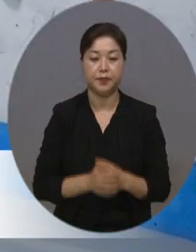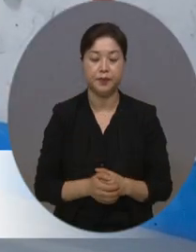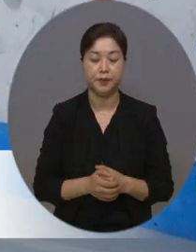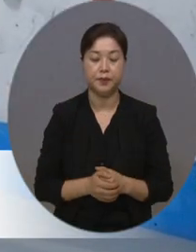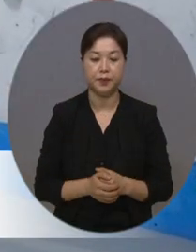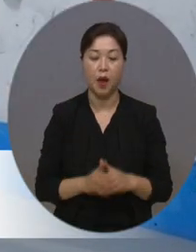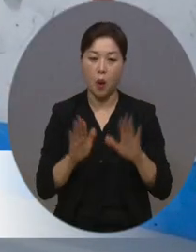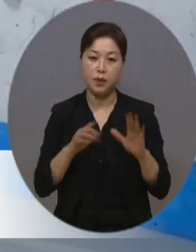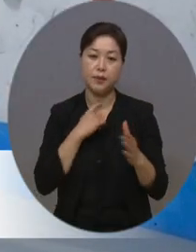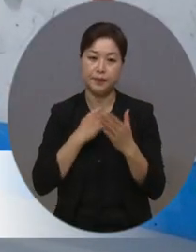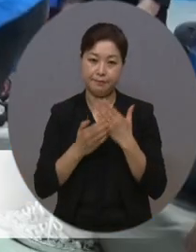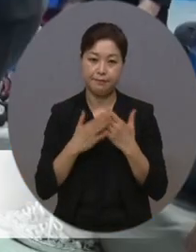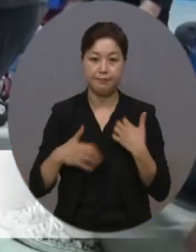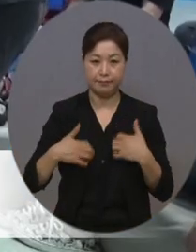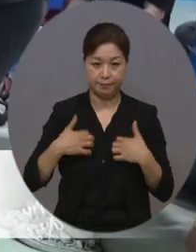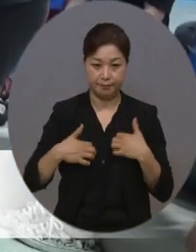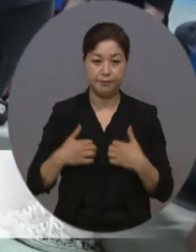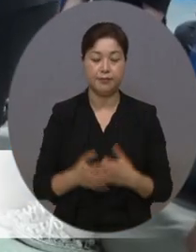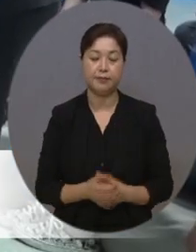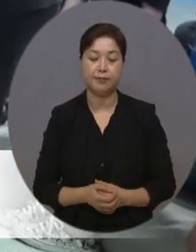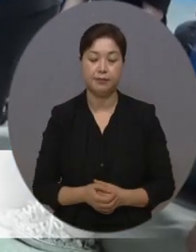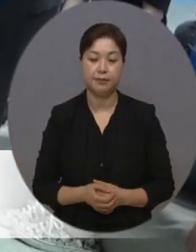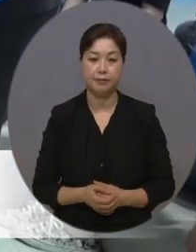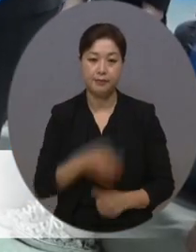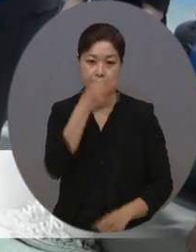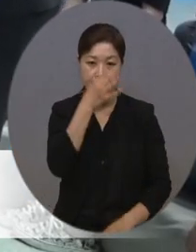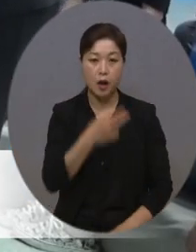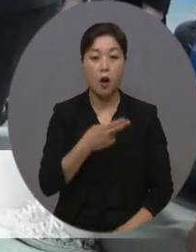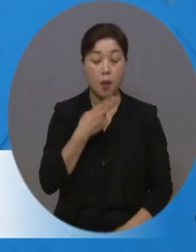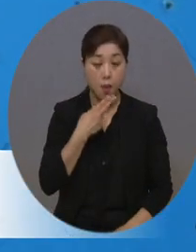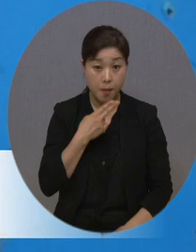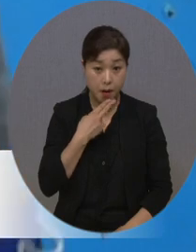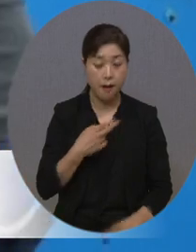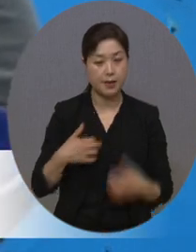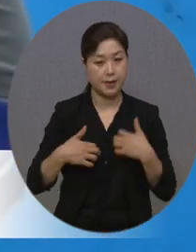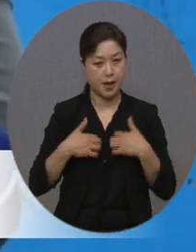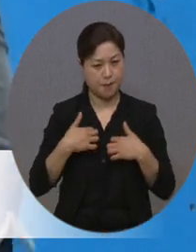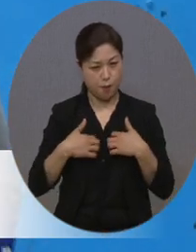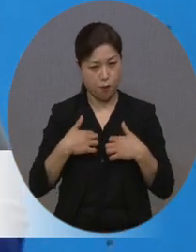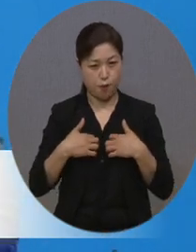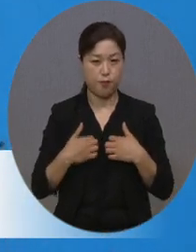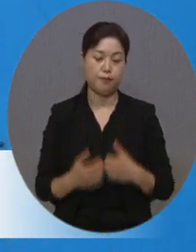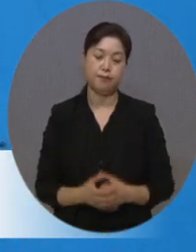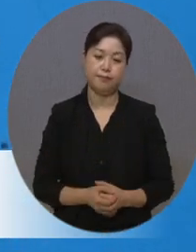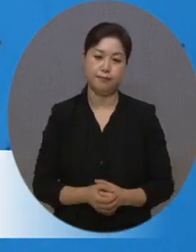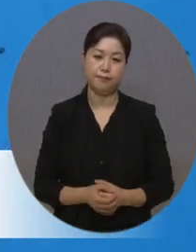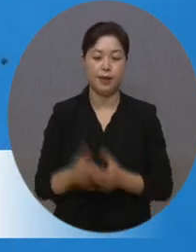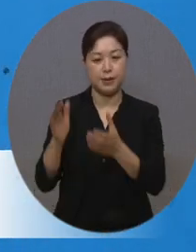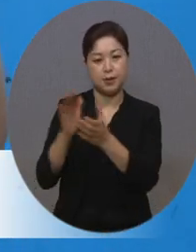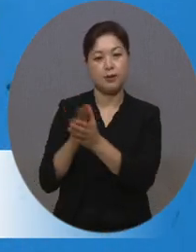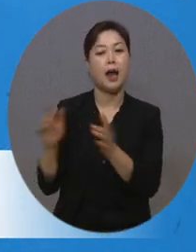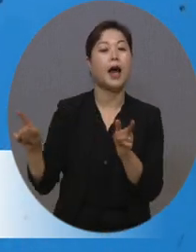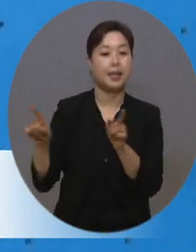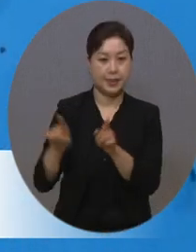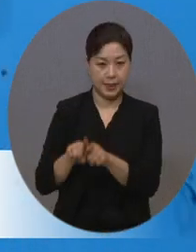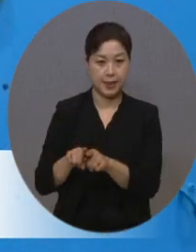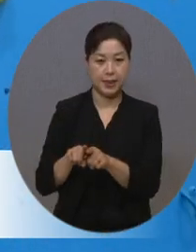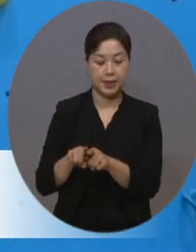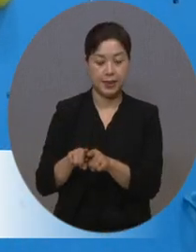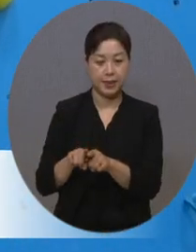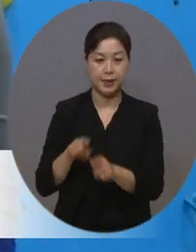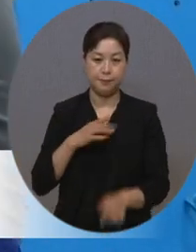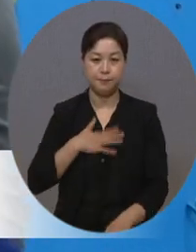개입 되었구요 그냥 힘들지 않았는데 너무 된거라 가지 걸 그 기분 전이나 너도 같이 아닐까